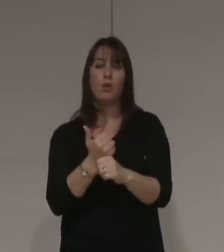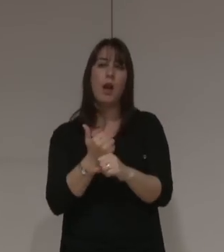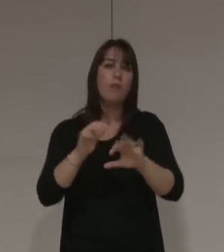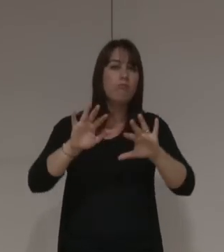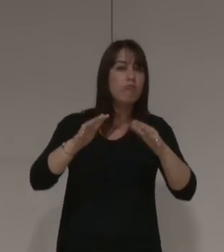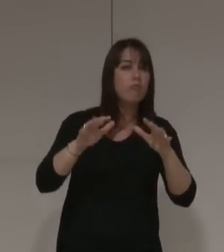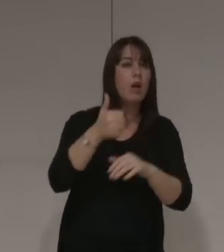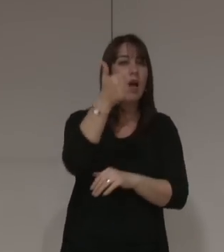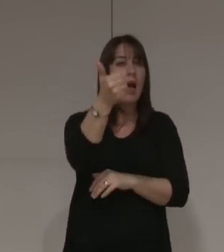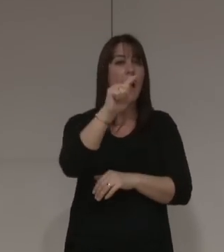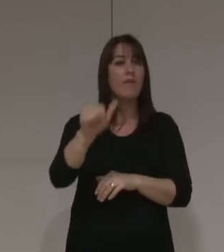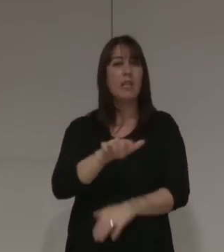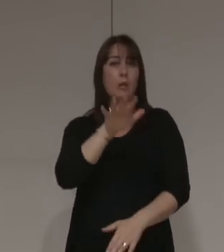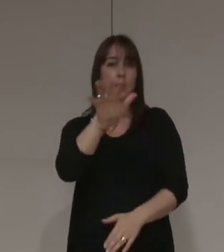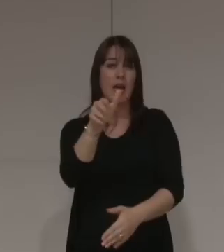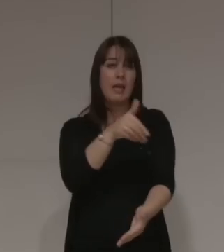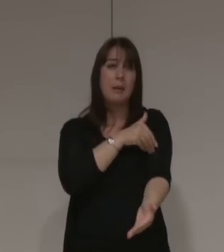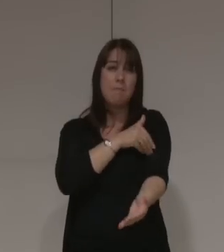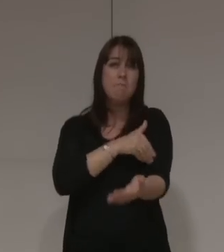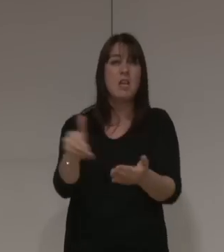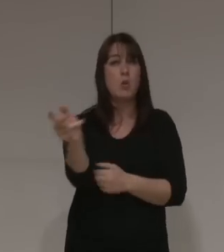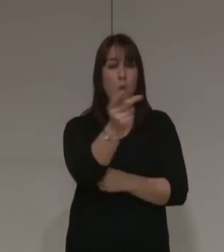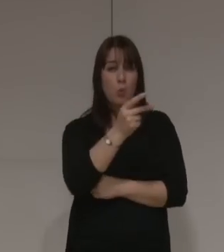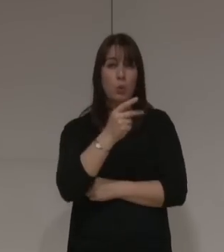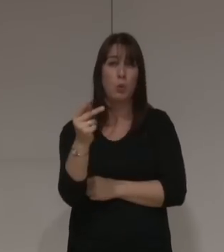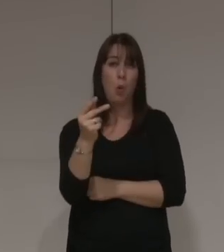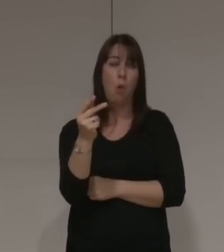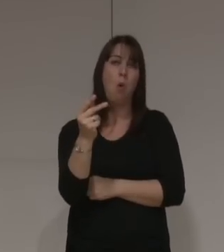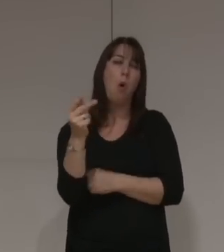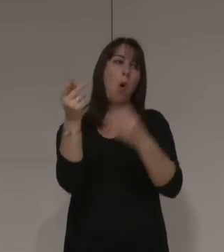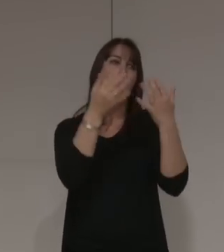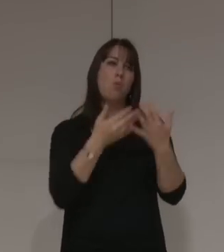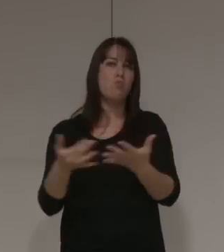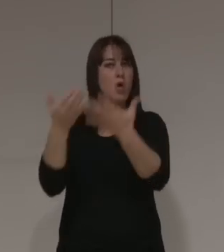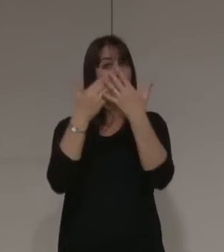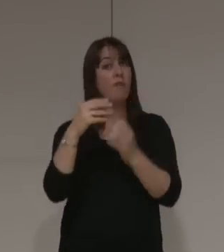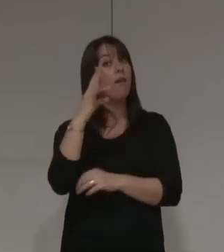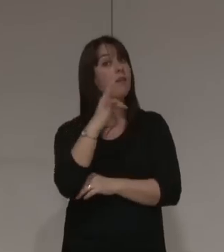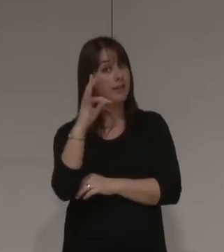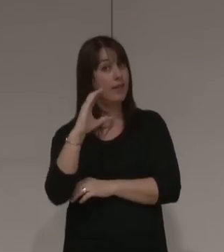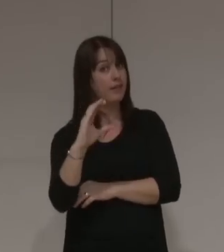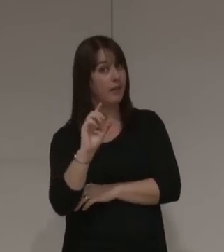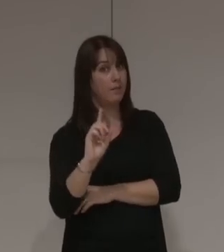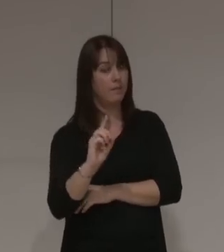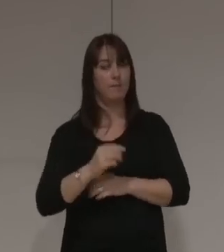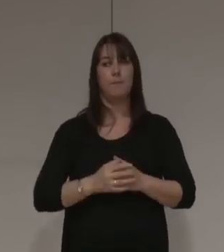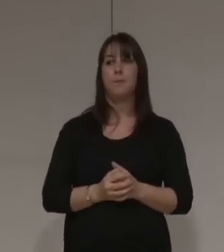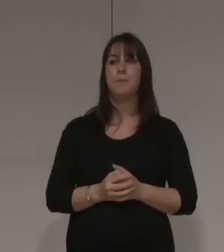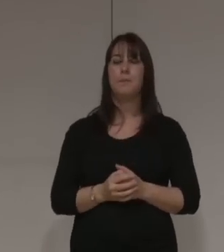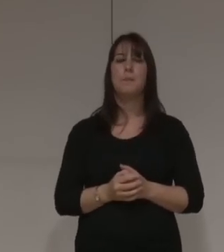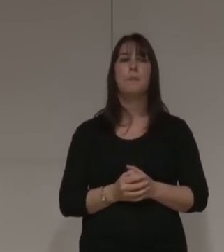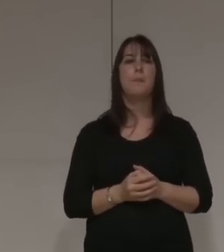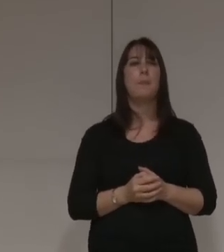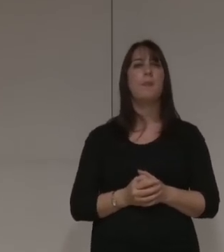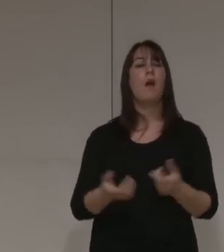près de 1,5 million d'euros donc en chiffre TTC